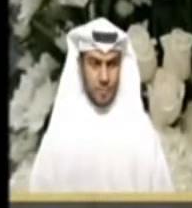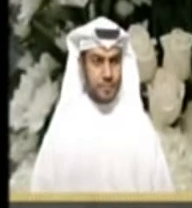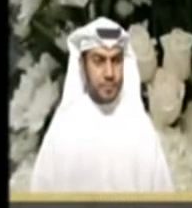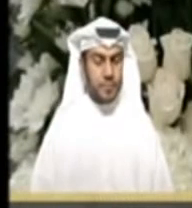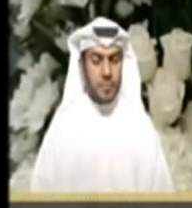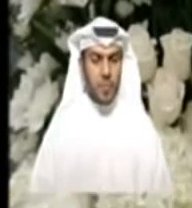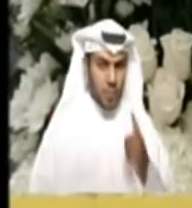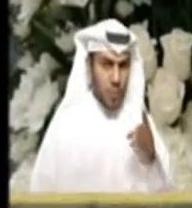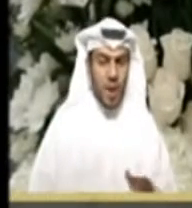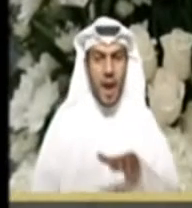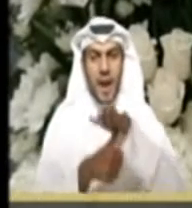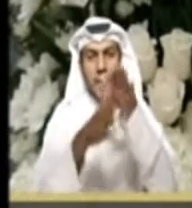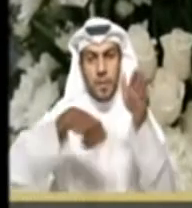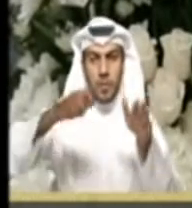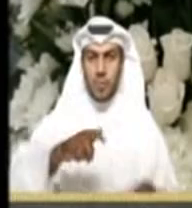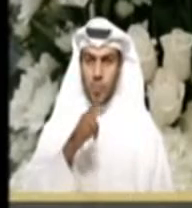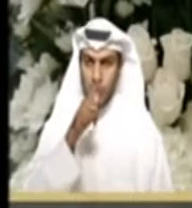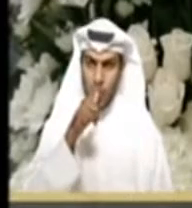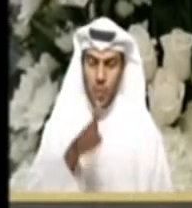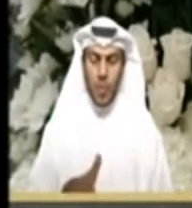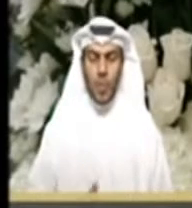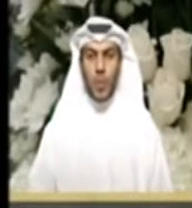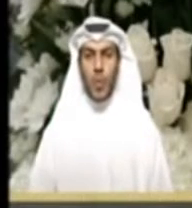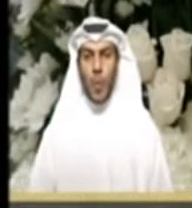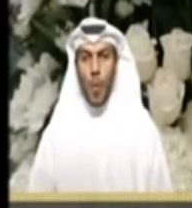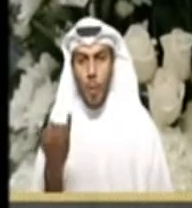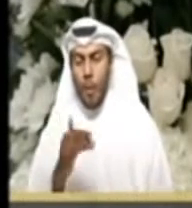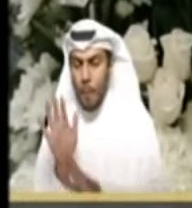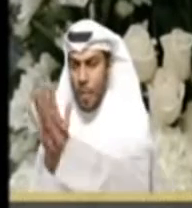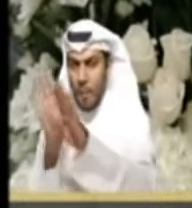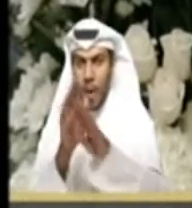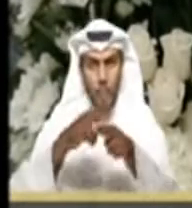الاستحقاقات الضرورية تطوير البنية التحتية والمرافق الخدمية